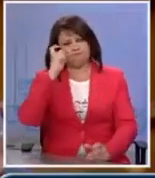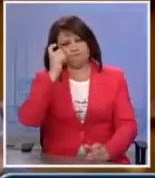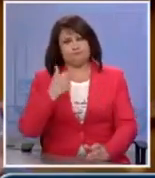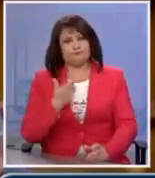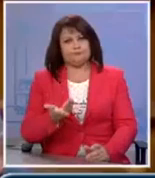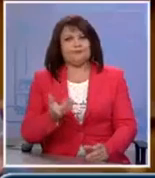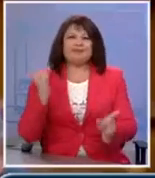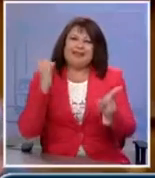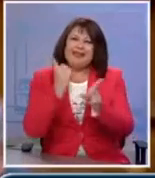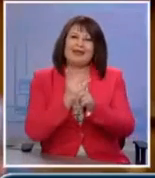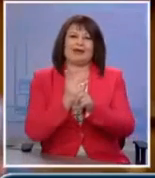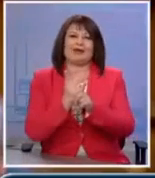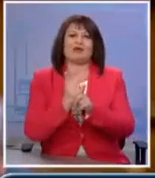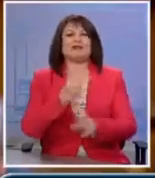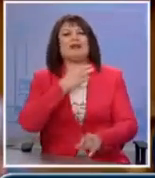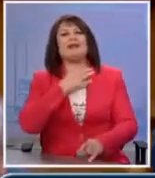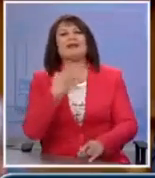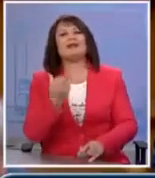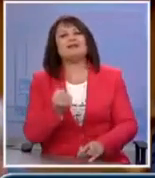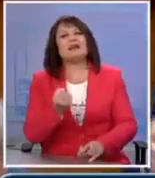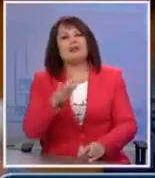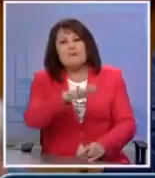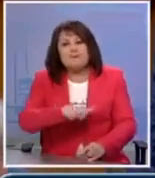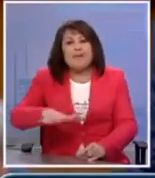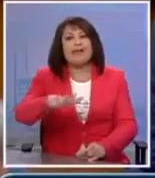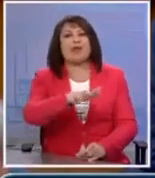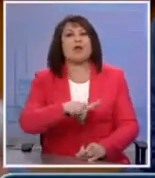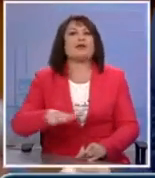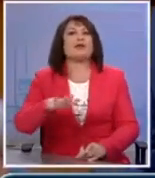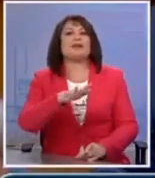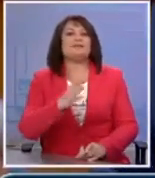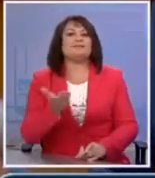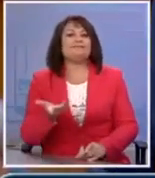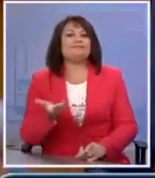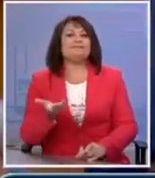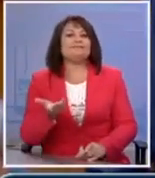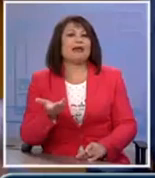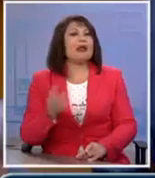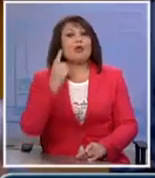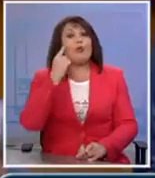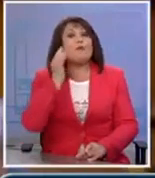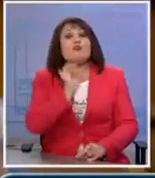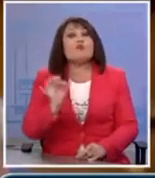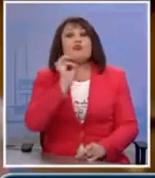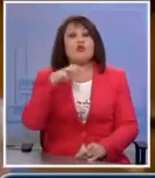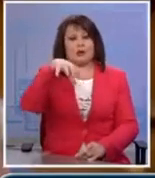των ιδιαιτεροτήτων και των αναγκών της περιοχής που θα το εγκαταστήσουμε αυτό το κέντρο.